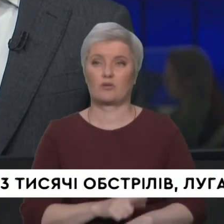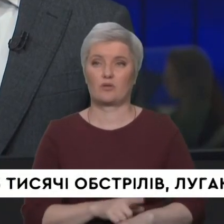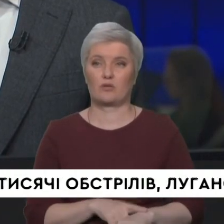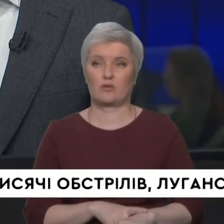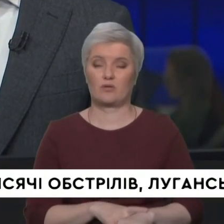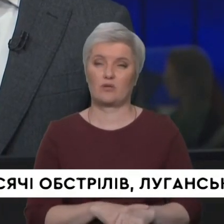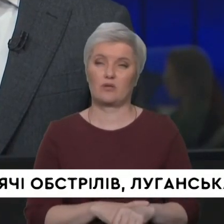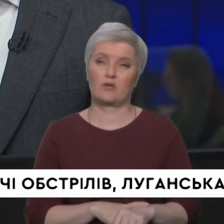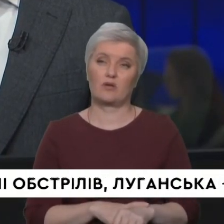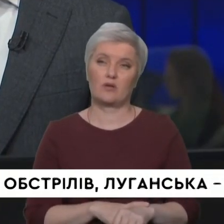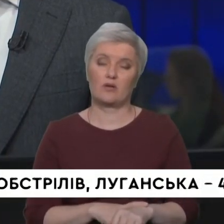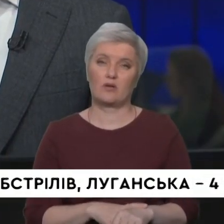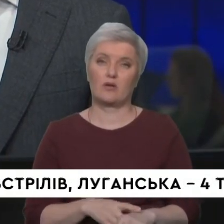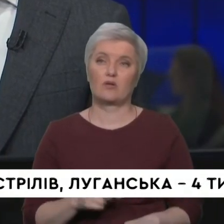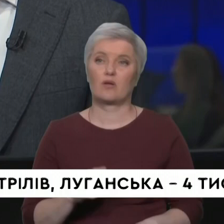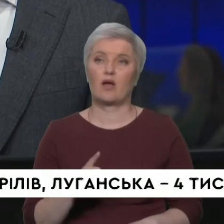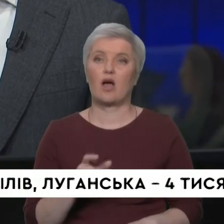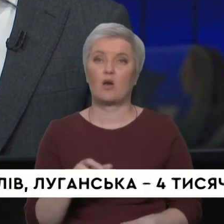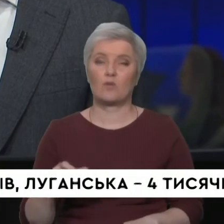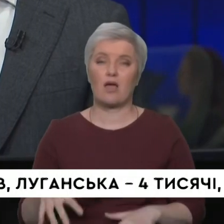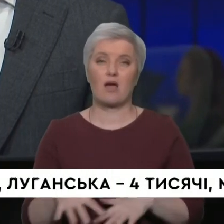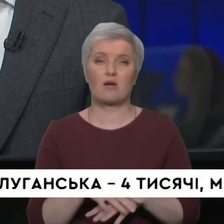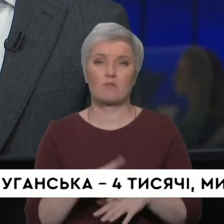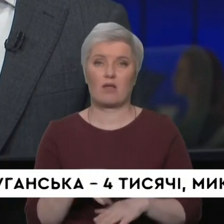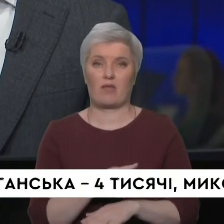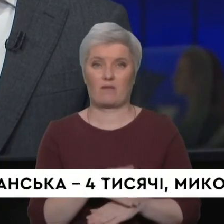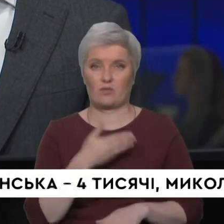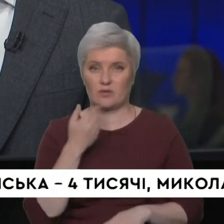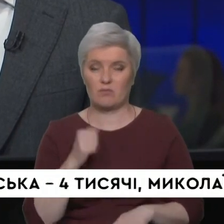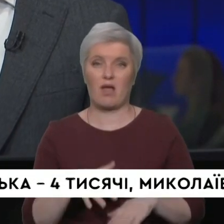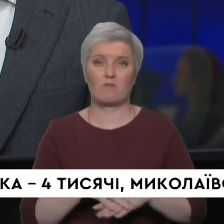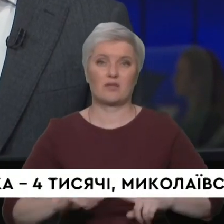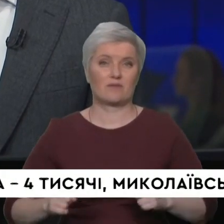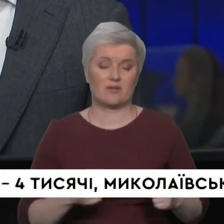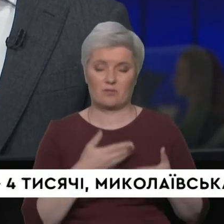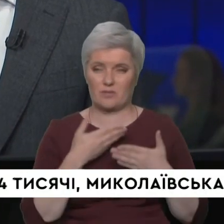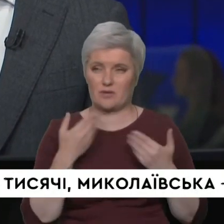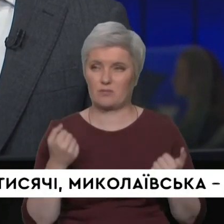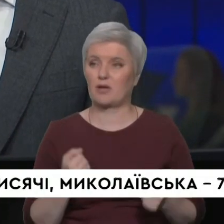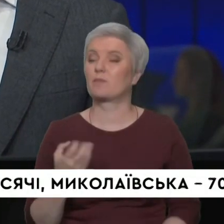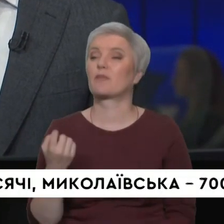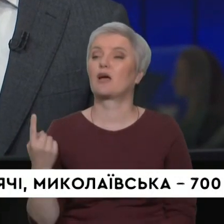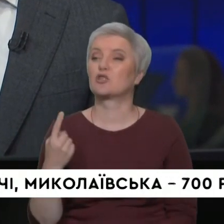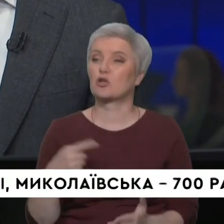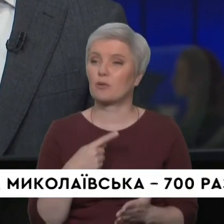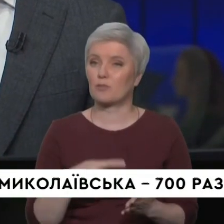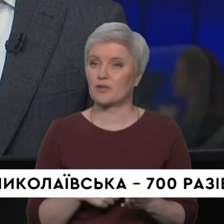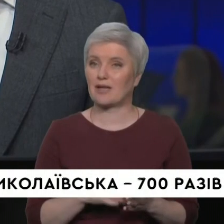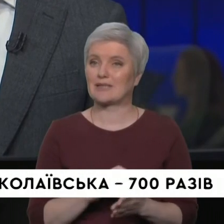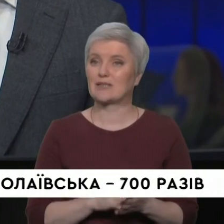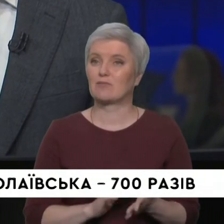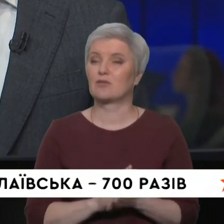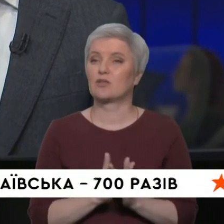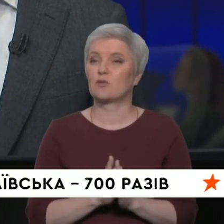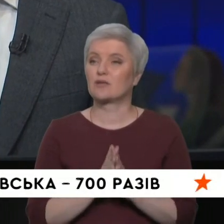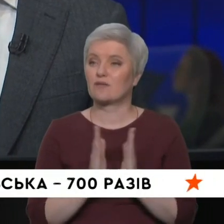Особового масово людей на вулиці немає, як і масових затримань так само. Пане Дмитре, ще одне питання, так, з приводу